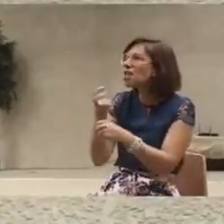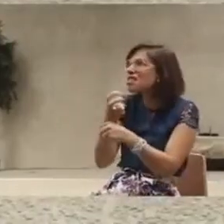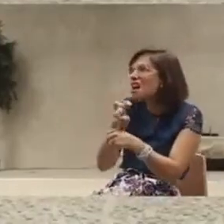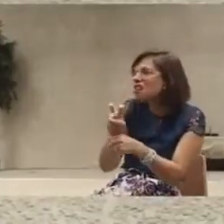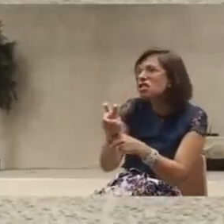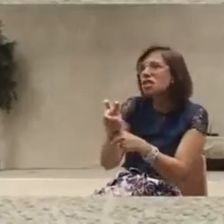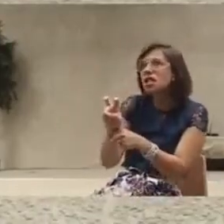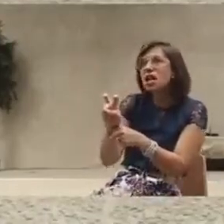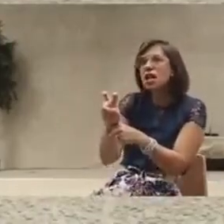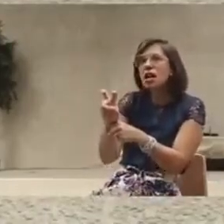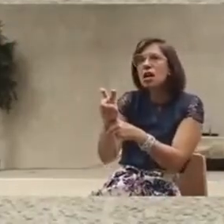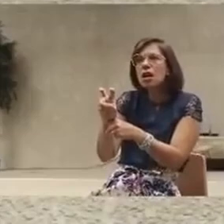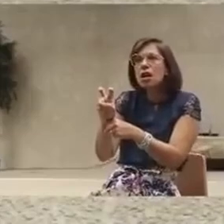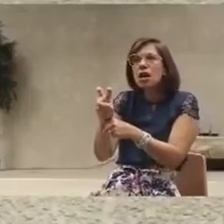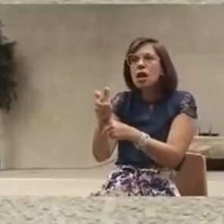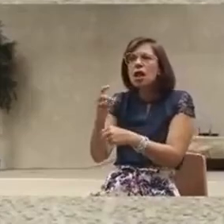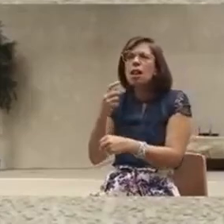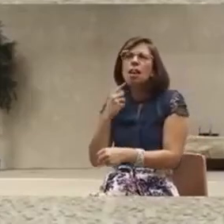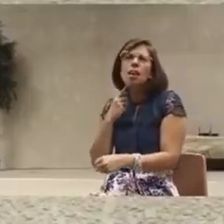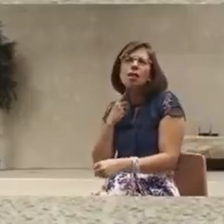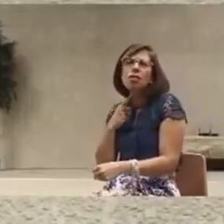la chaleur, le manque d'eau,